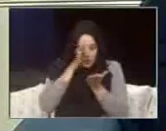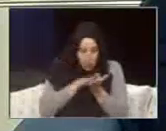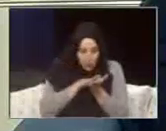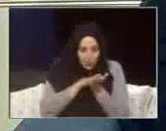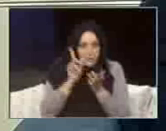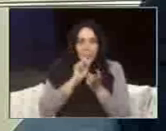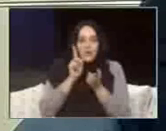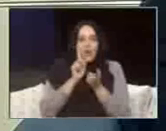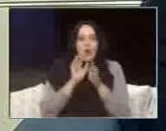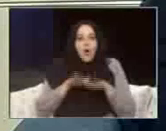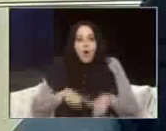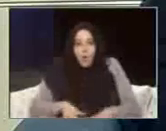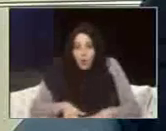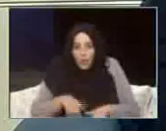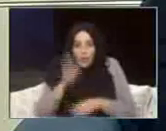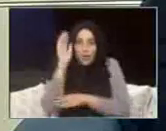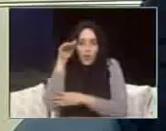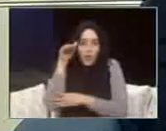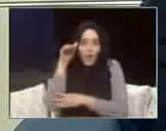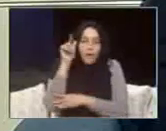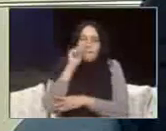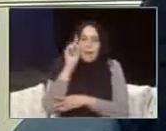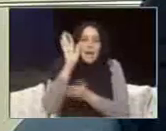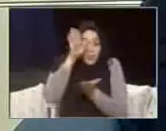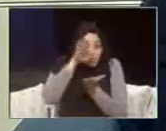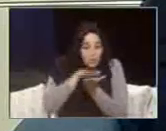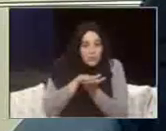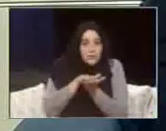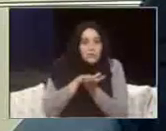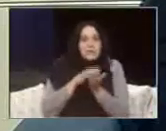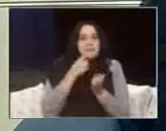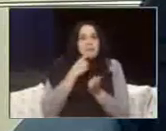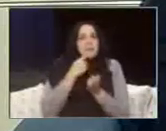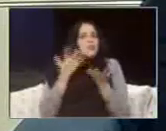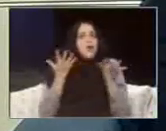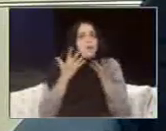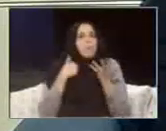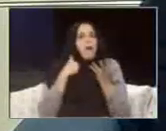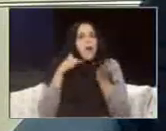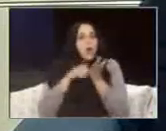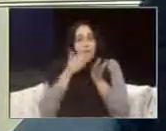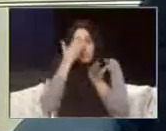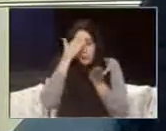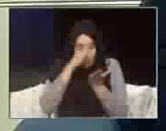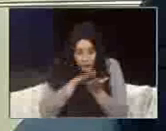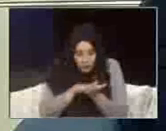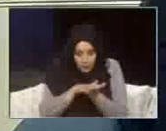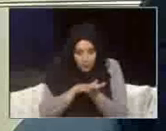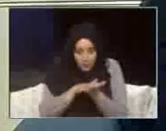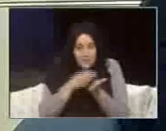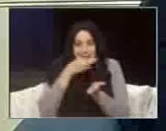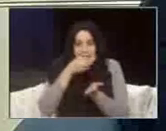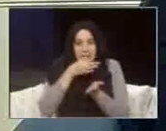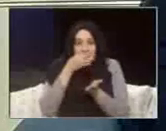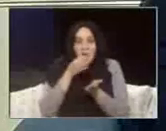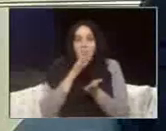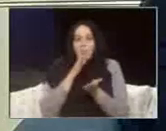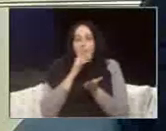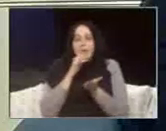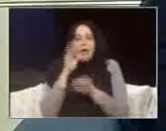يعني هل هي يعني نقدر نكمل والا خاطر مش ونفس بالسجود ما نقدرش